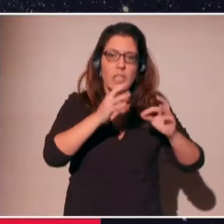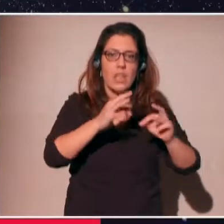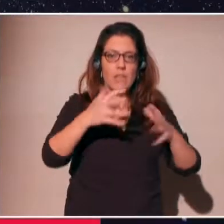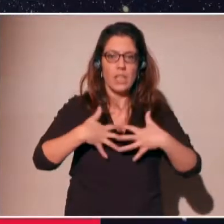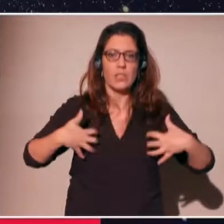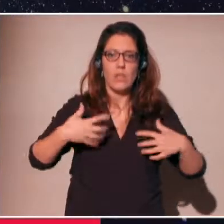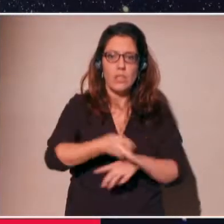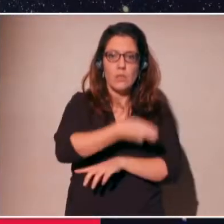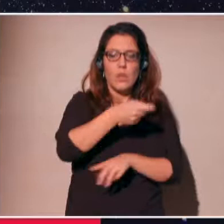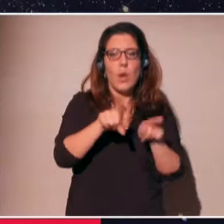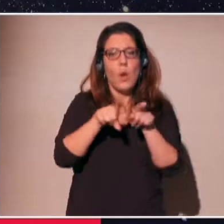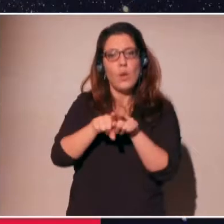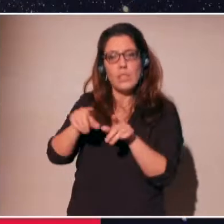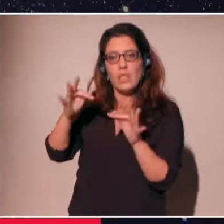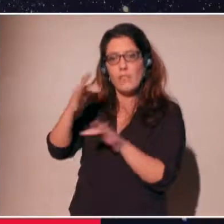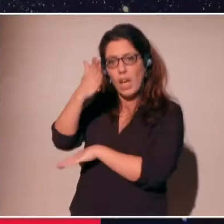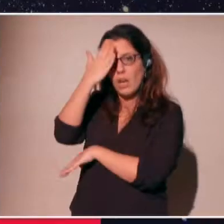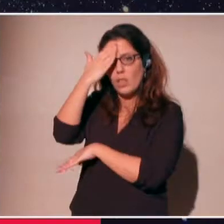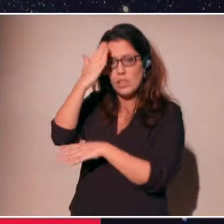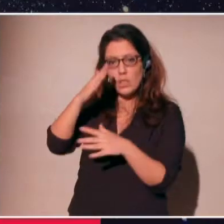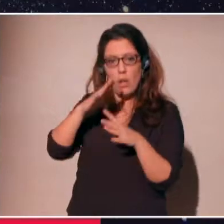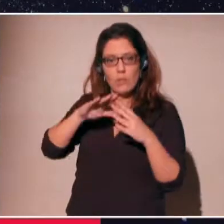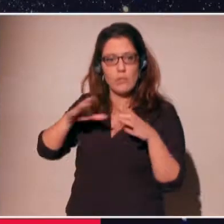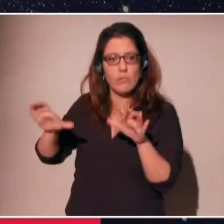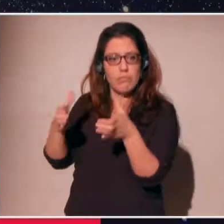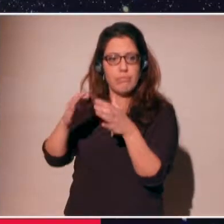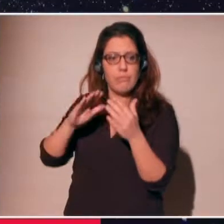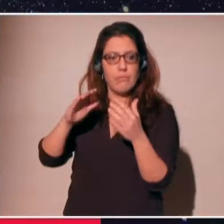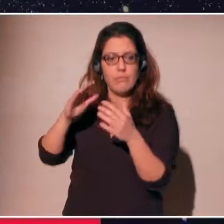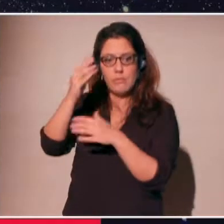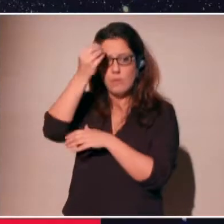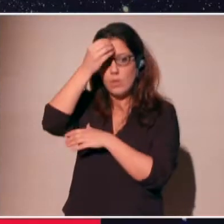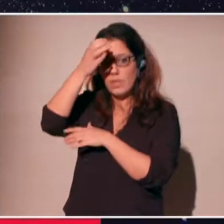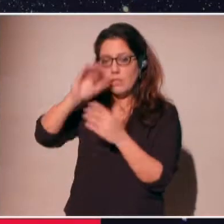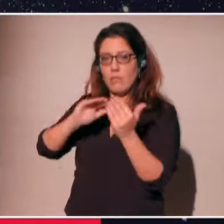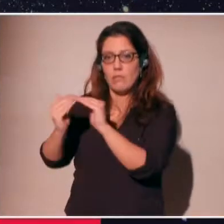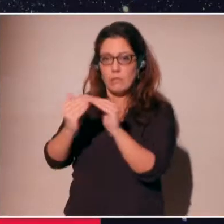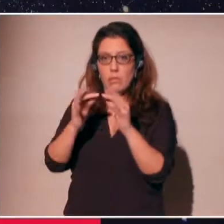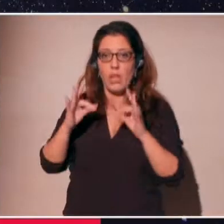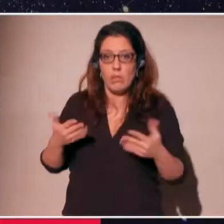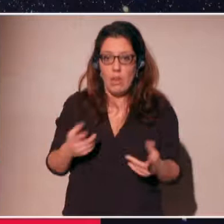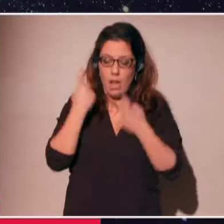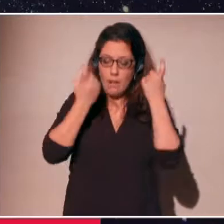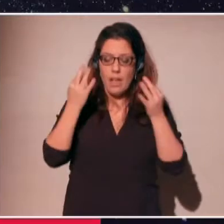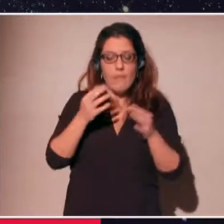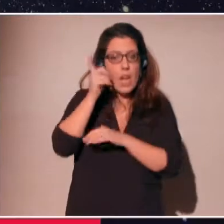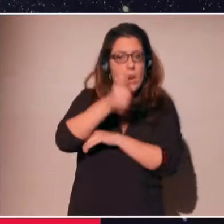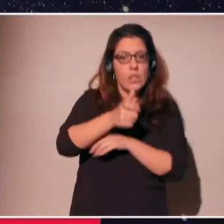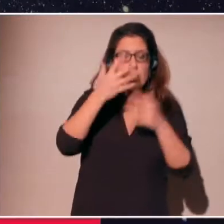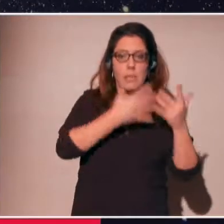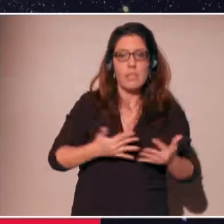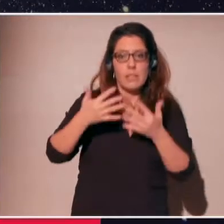le Centre de recherche sur les connaissances communautaires. Ses travaux portent sur l'éducation et la logique mathématique et